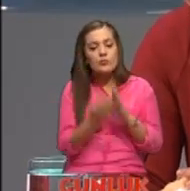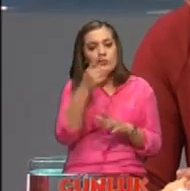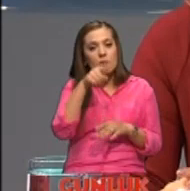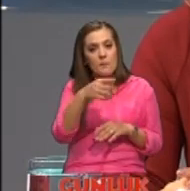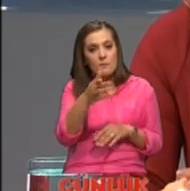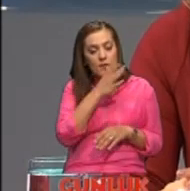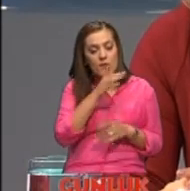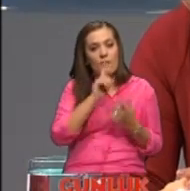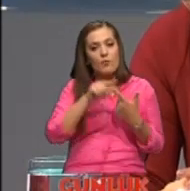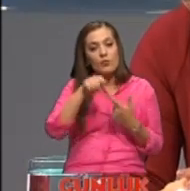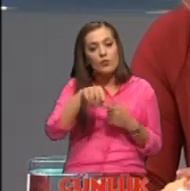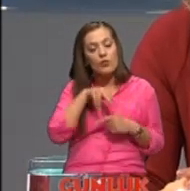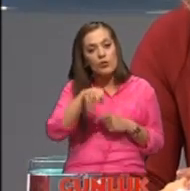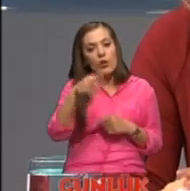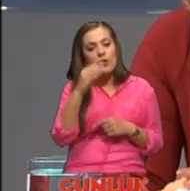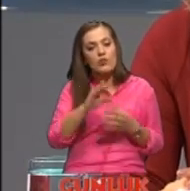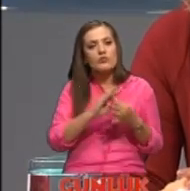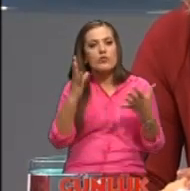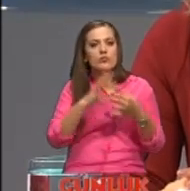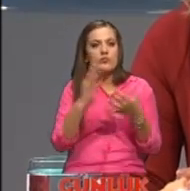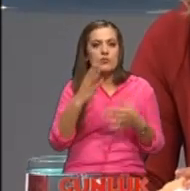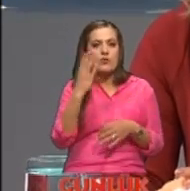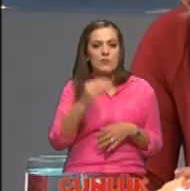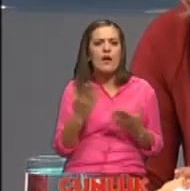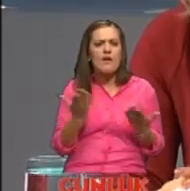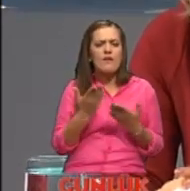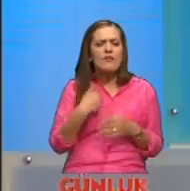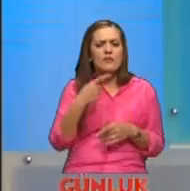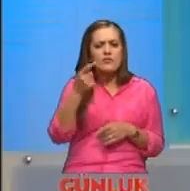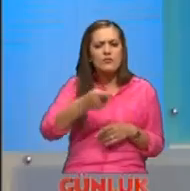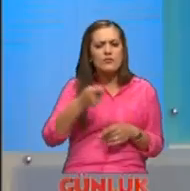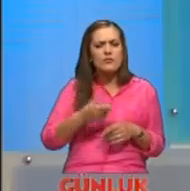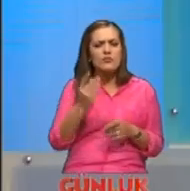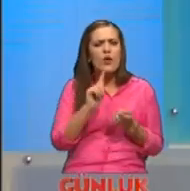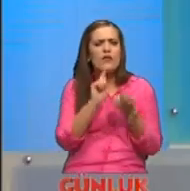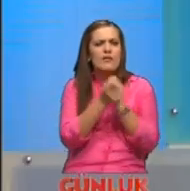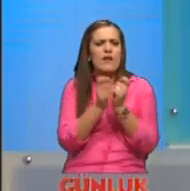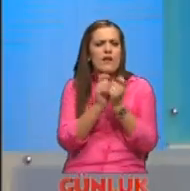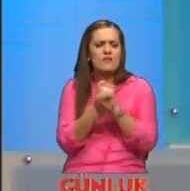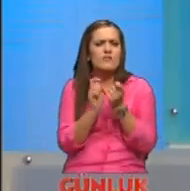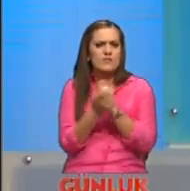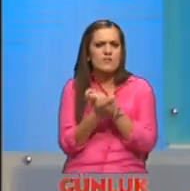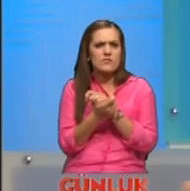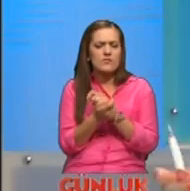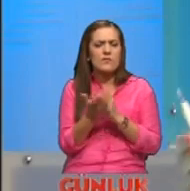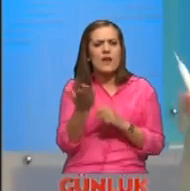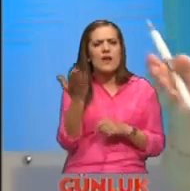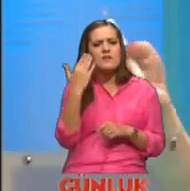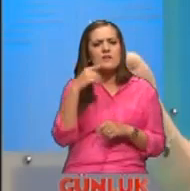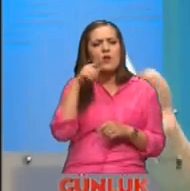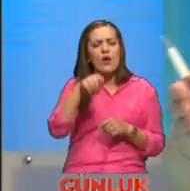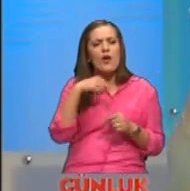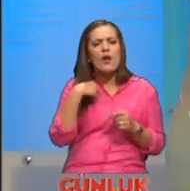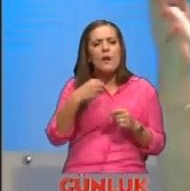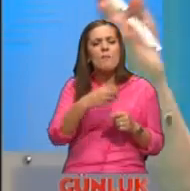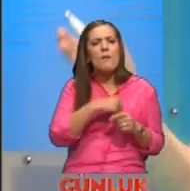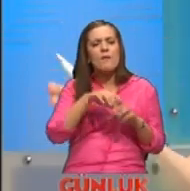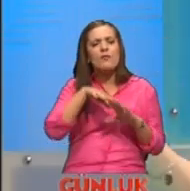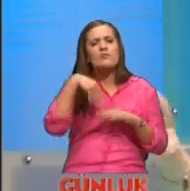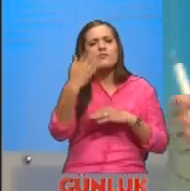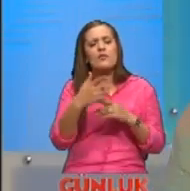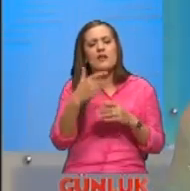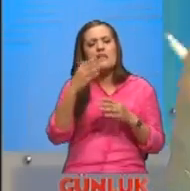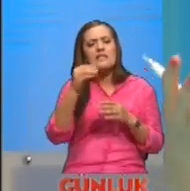buna yönelik olarak çözüm önerileri sunmak. Evet, aslında koşullar da çok değişti. Evet, evet. Yani eskiden o kauçuk meme uçlarıydı,